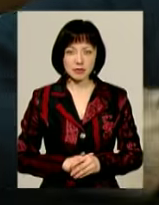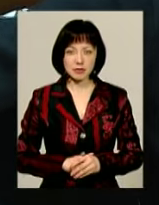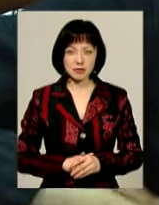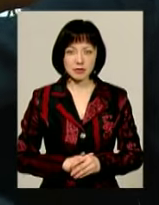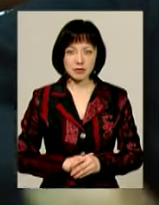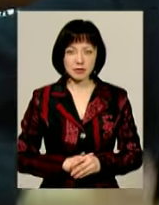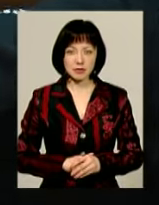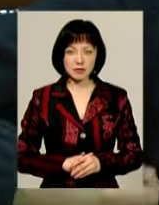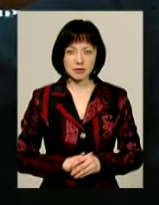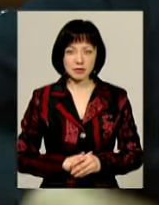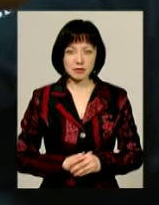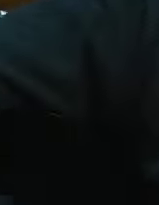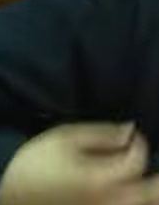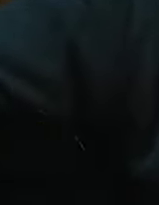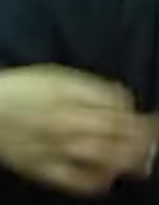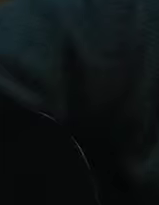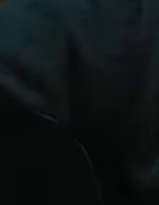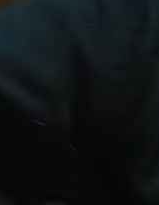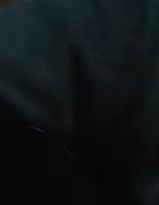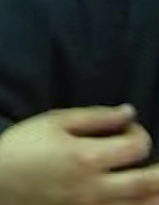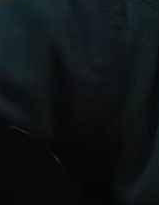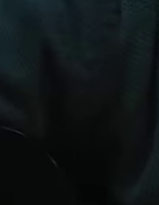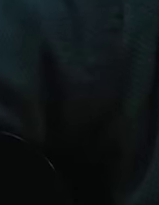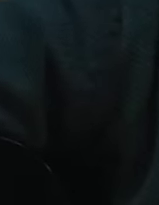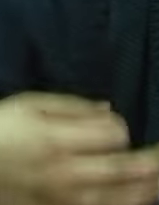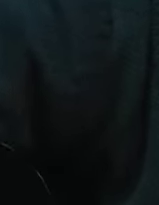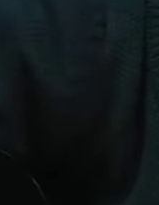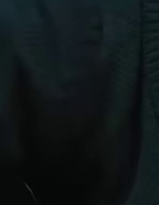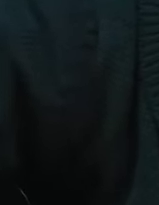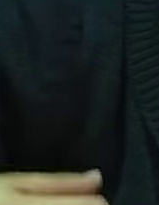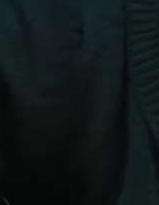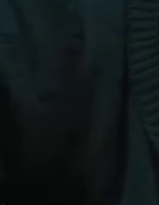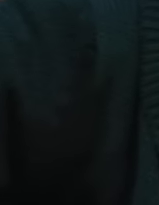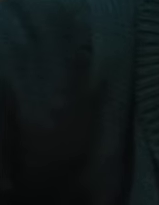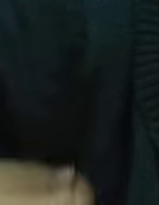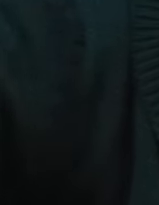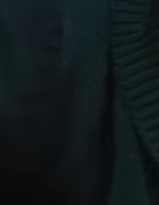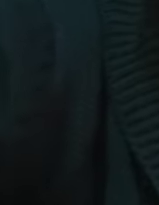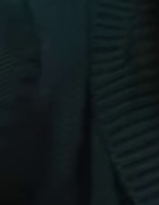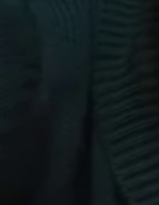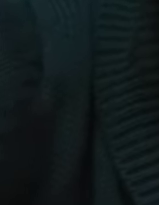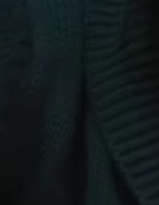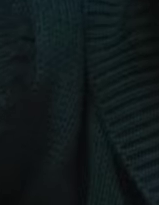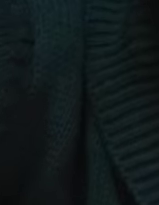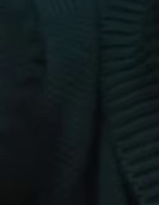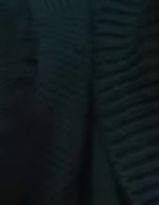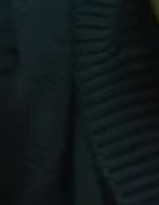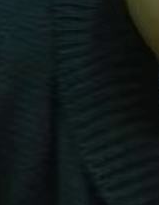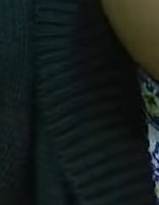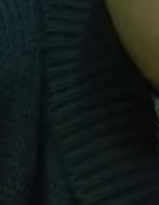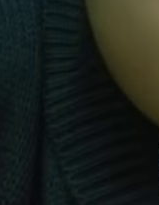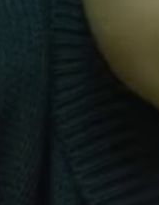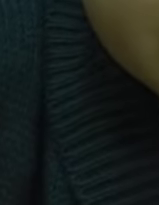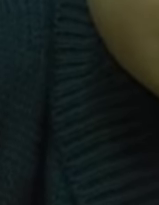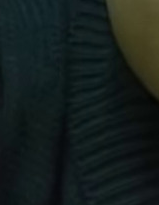Щоранку будять солові, солдати щастю підуть. Ми вернемо землі